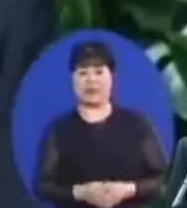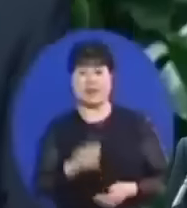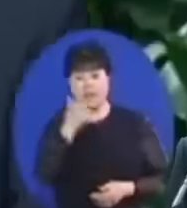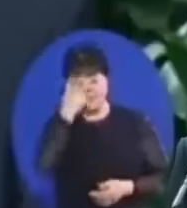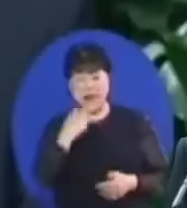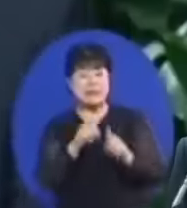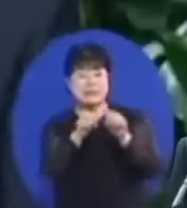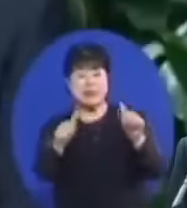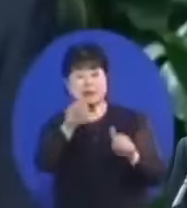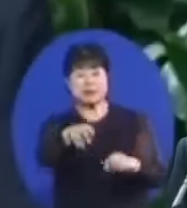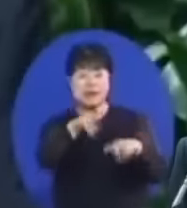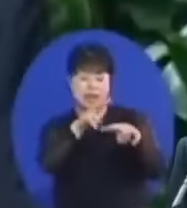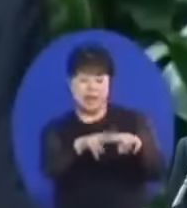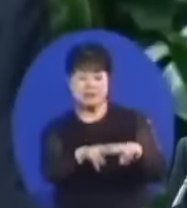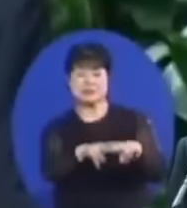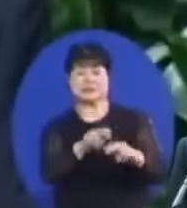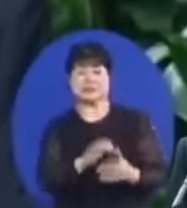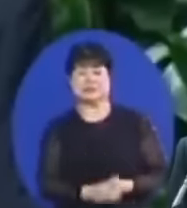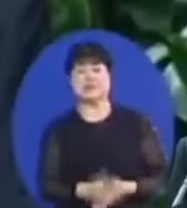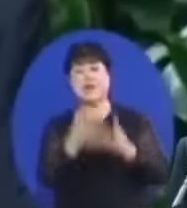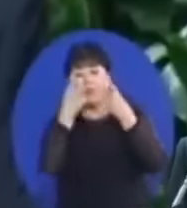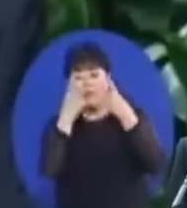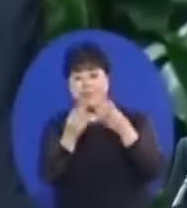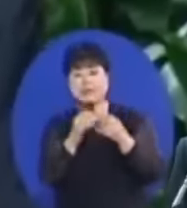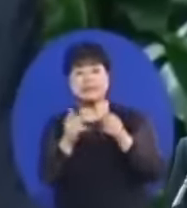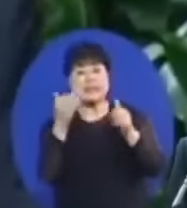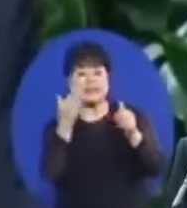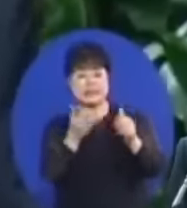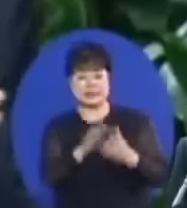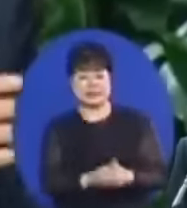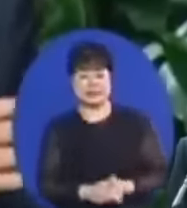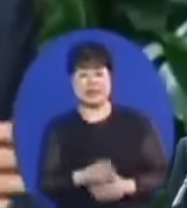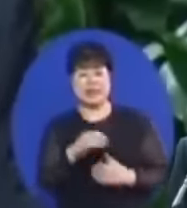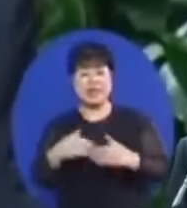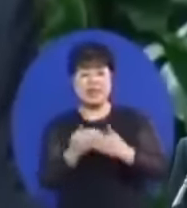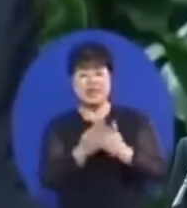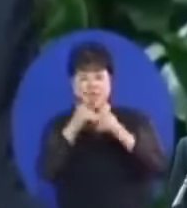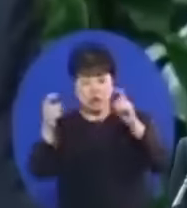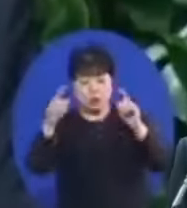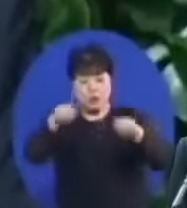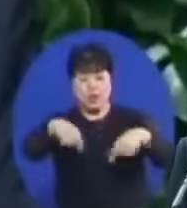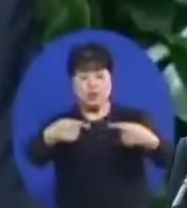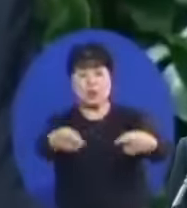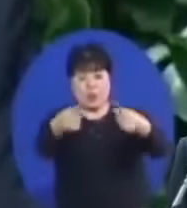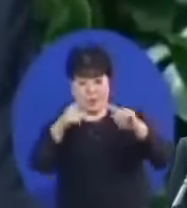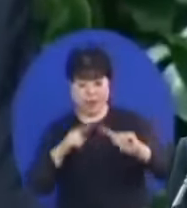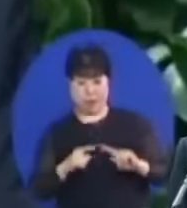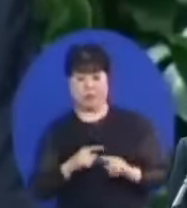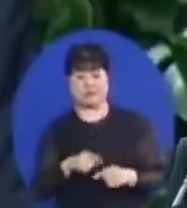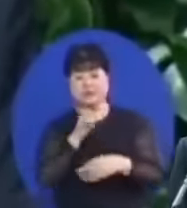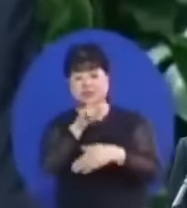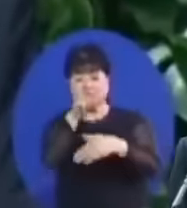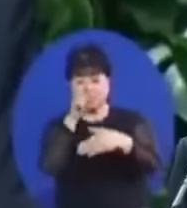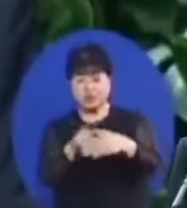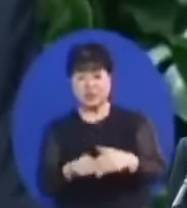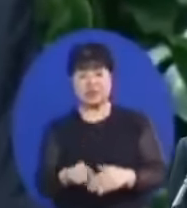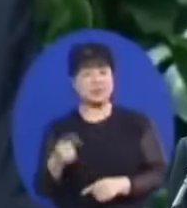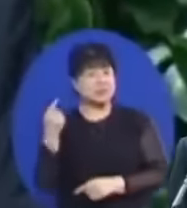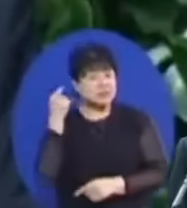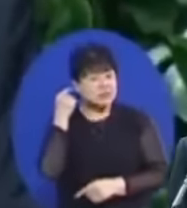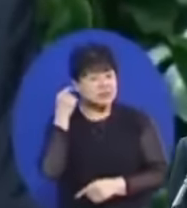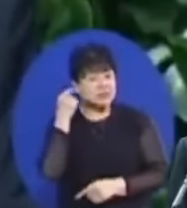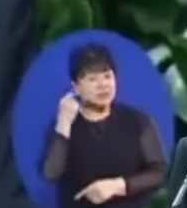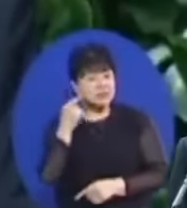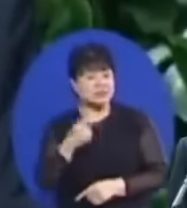바디메오가 그곳에 앉아 있으면서 많은 사람이 여리고성에 들어오고 나가고 하는데 그 가운데서 늘 듣는